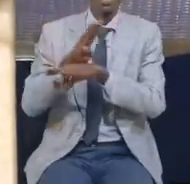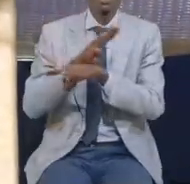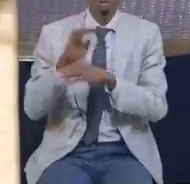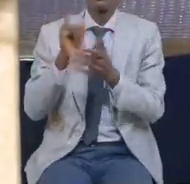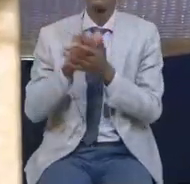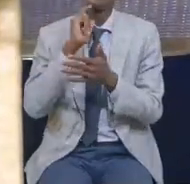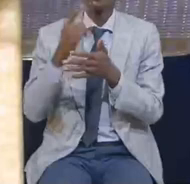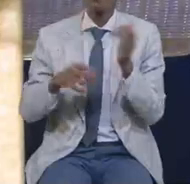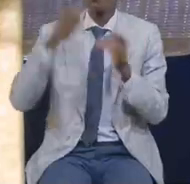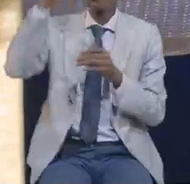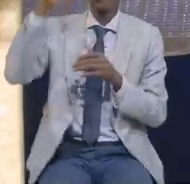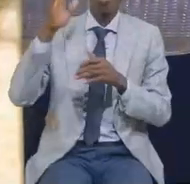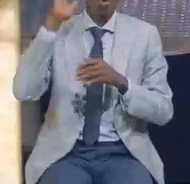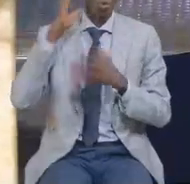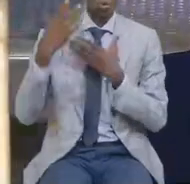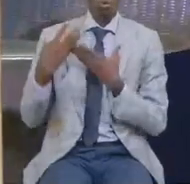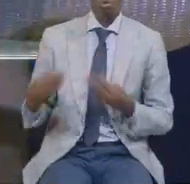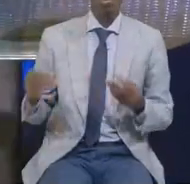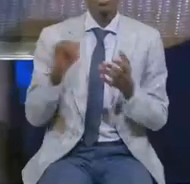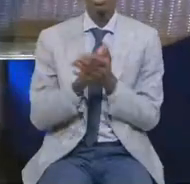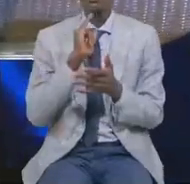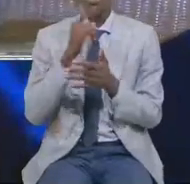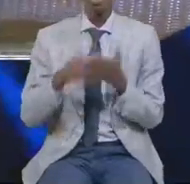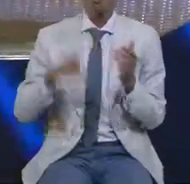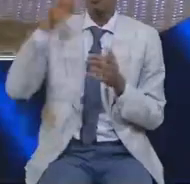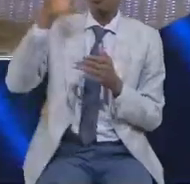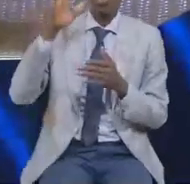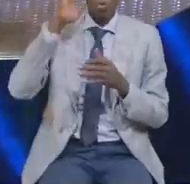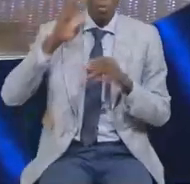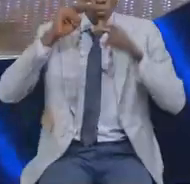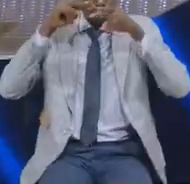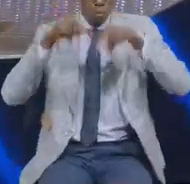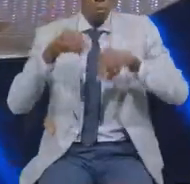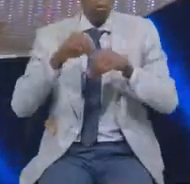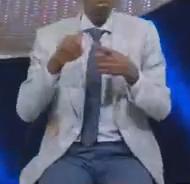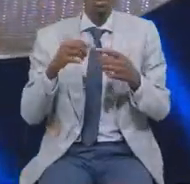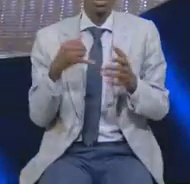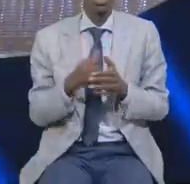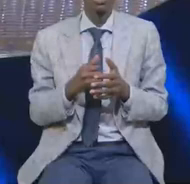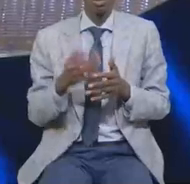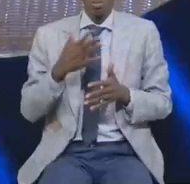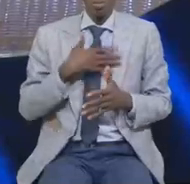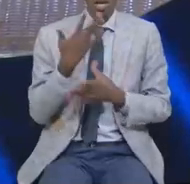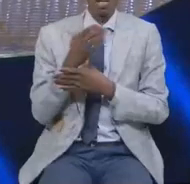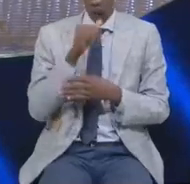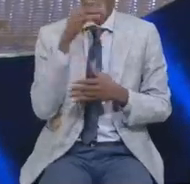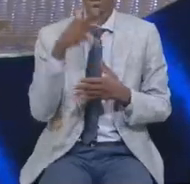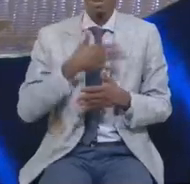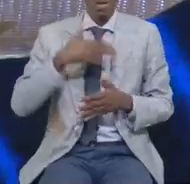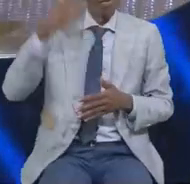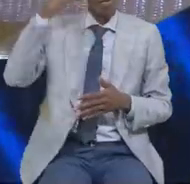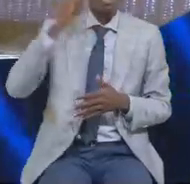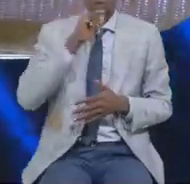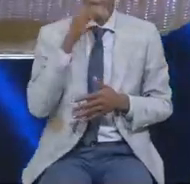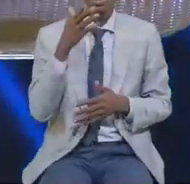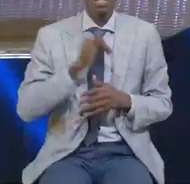faire. Laisse quelque chose à Dieu pour que Dieu considère cela. Que tu dis que mes mains ne sont pas là, ma pensée n'est